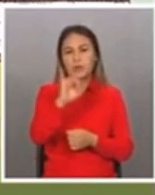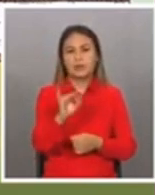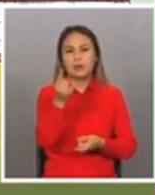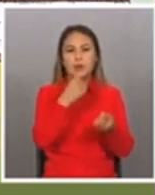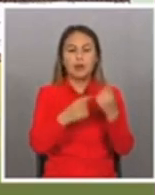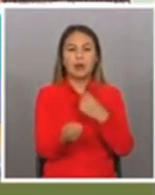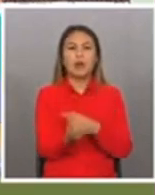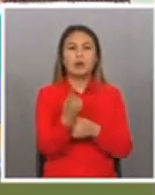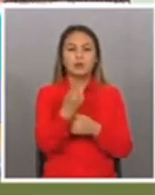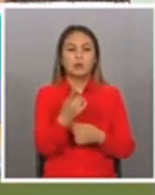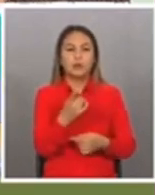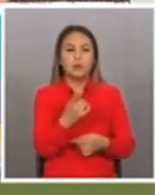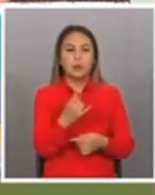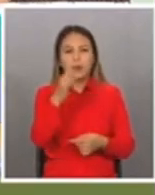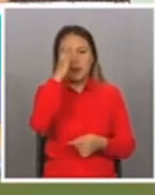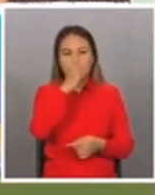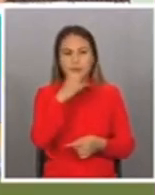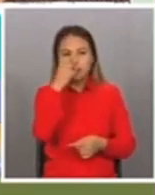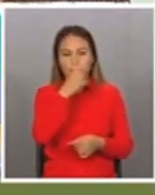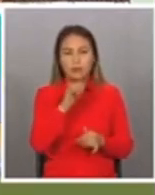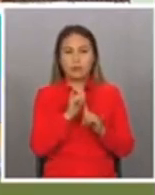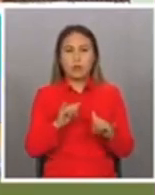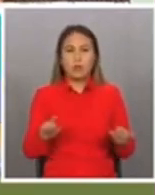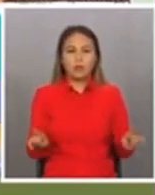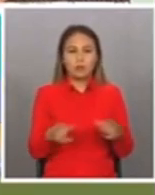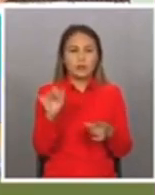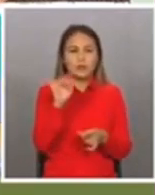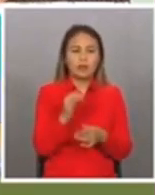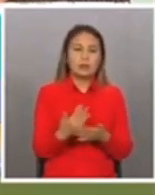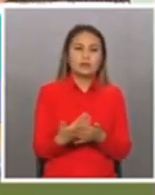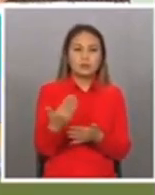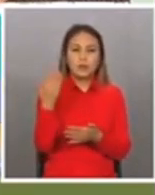бастау алады? Қазақ цирк өнерінің даму тарихы тереңде жатыр.